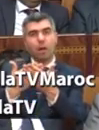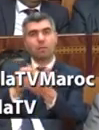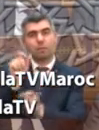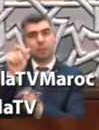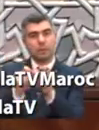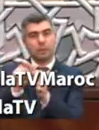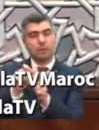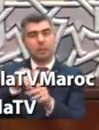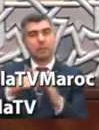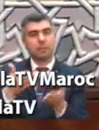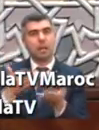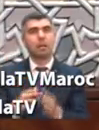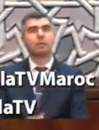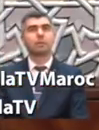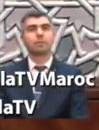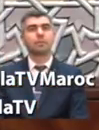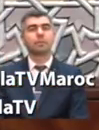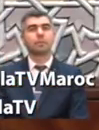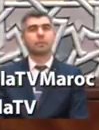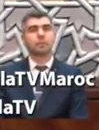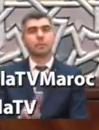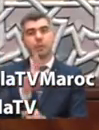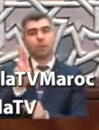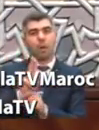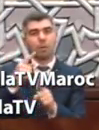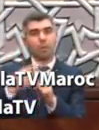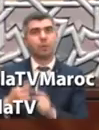إقليم سيدي. شكرا. تعقيبات إضافية.